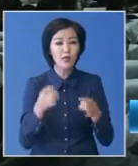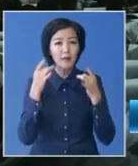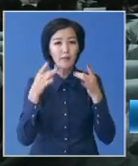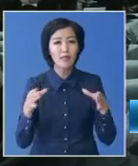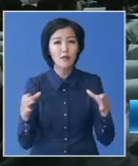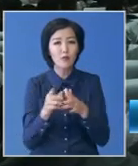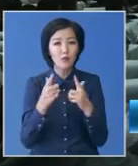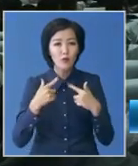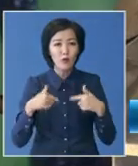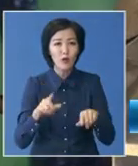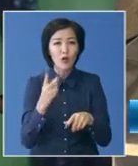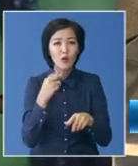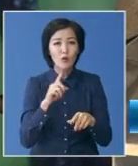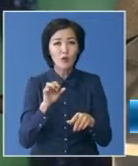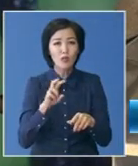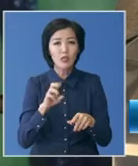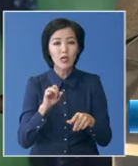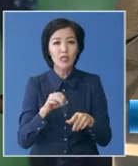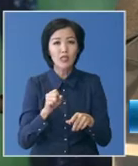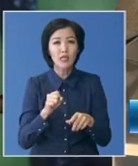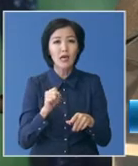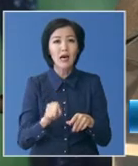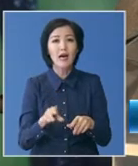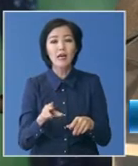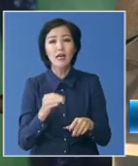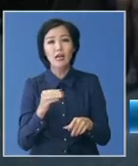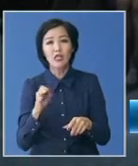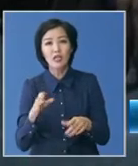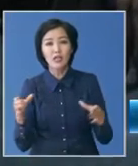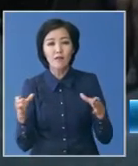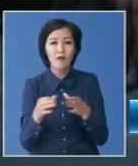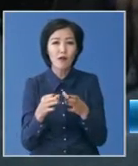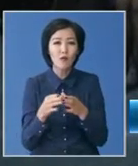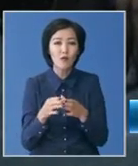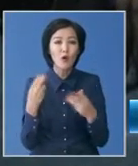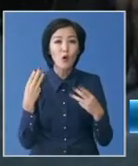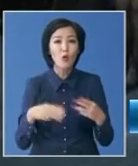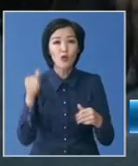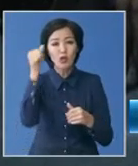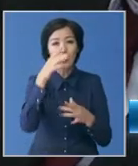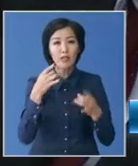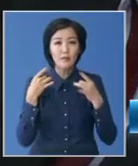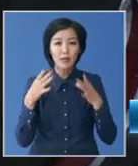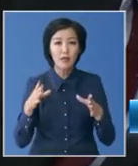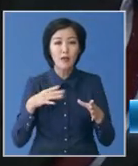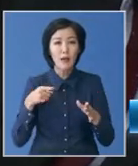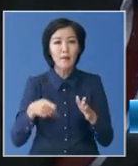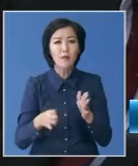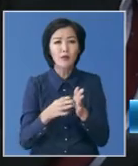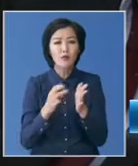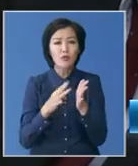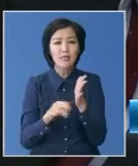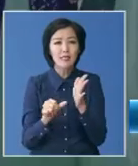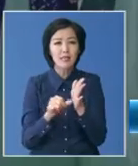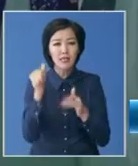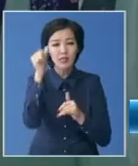ұйымдастыруымен Ұзынағашта ағажелер халықтық фольклорлы этнографиялық ансамблінің 30 жылдық мерейтойы аталып өтті. Сонау 1986